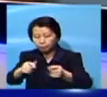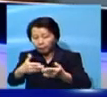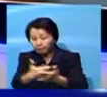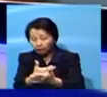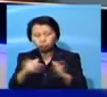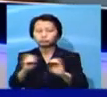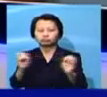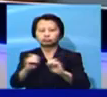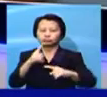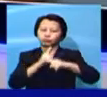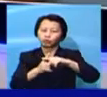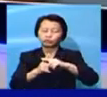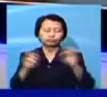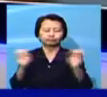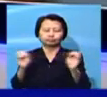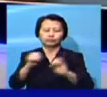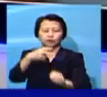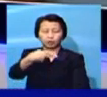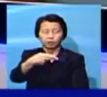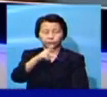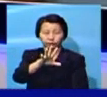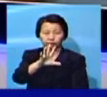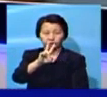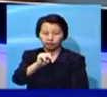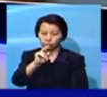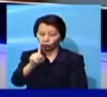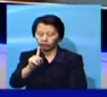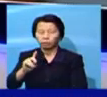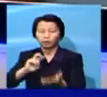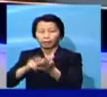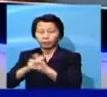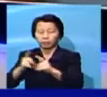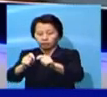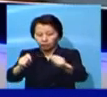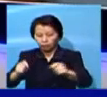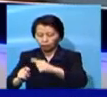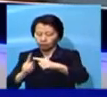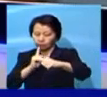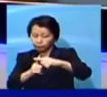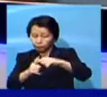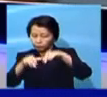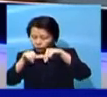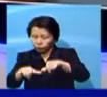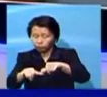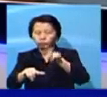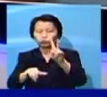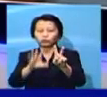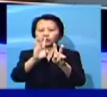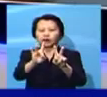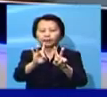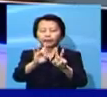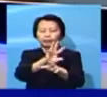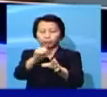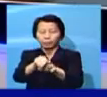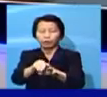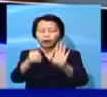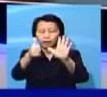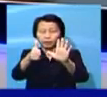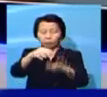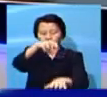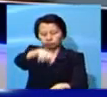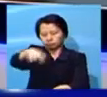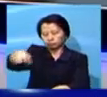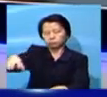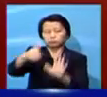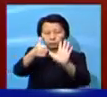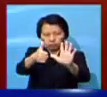disahkan positif h5n1 ini bermakna lokasi positif virus itu masih 28 membabitkan en